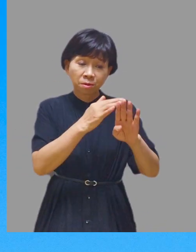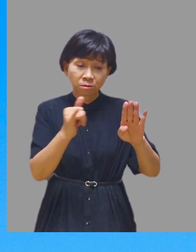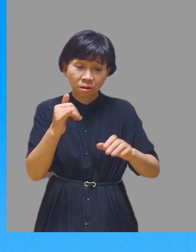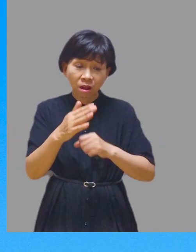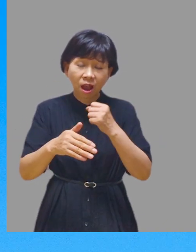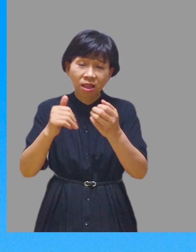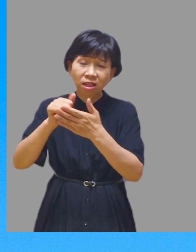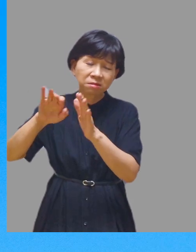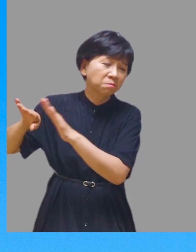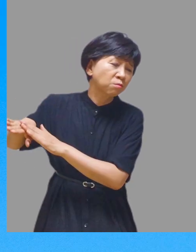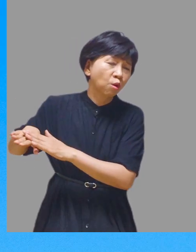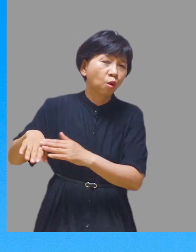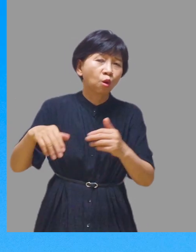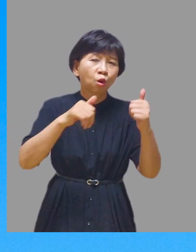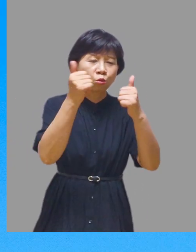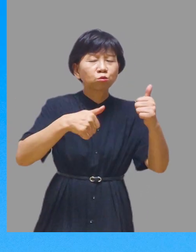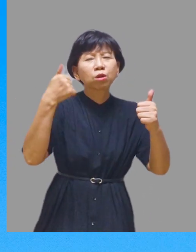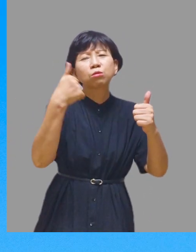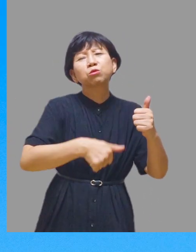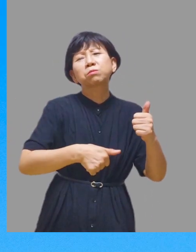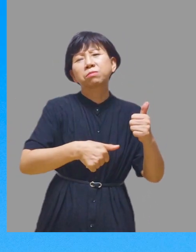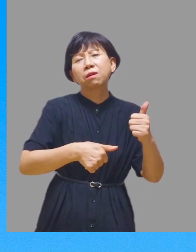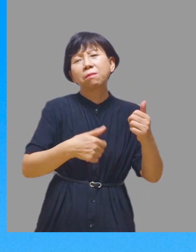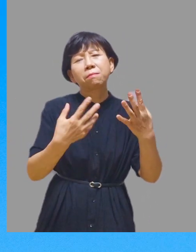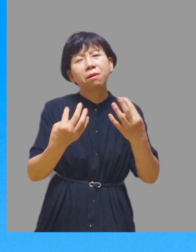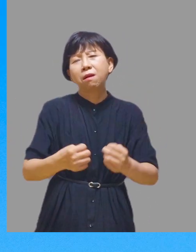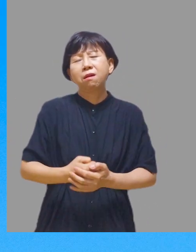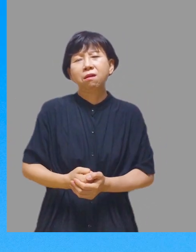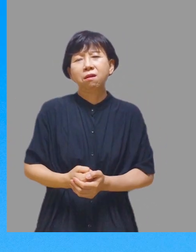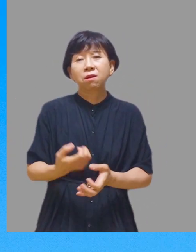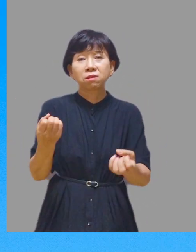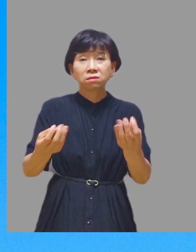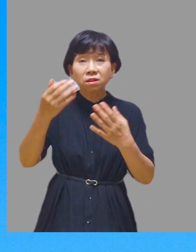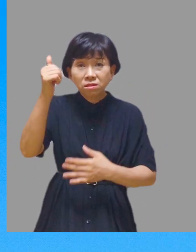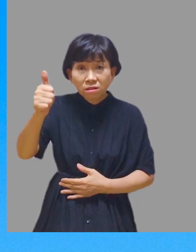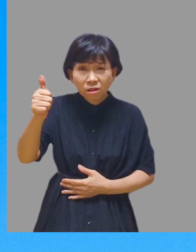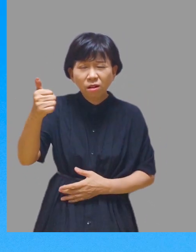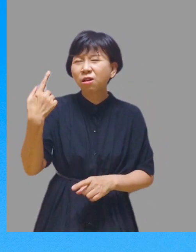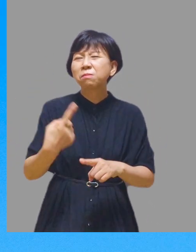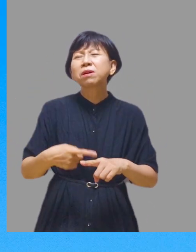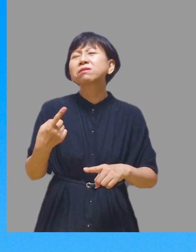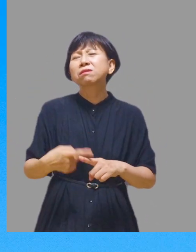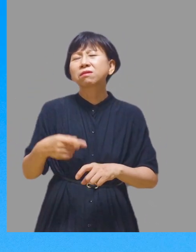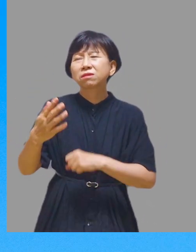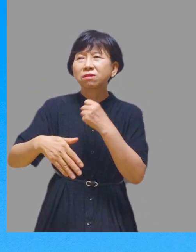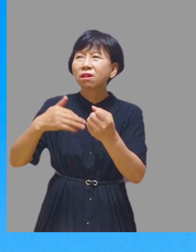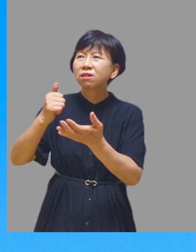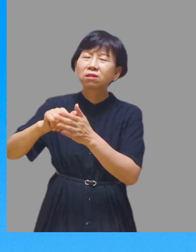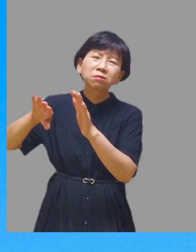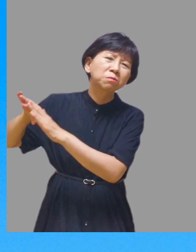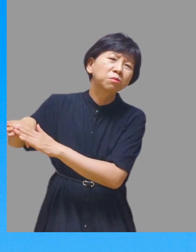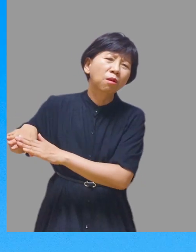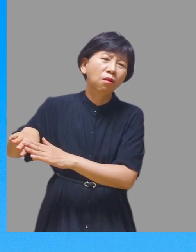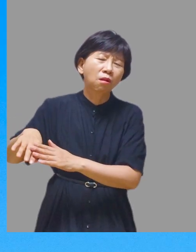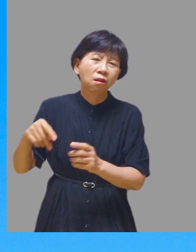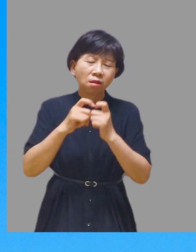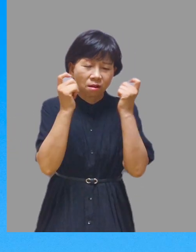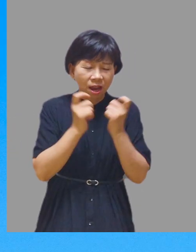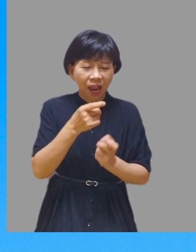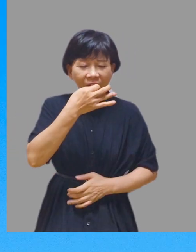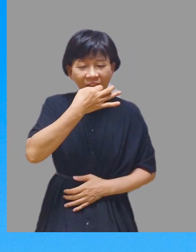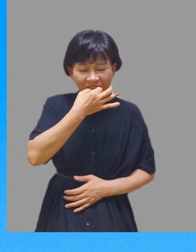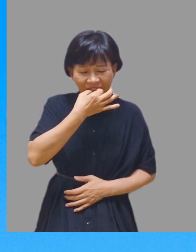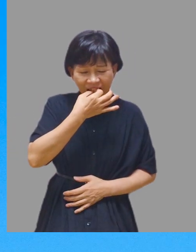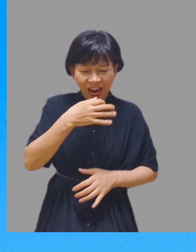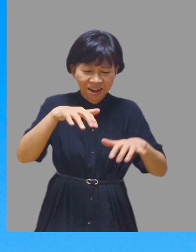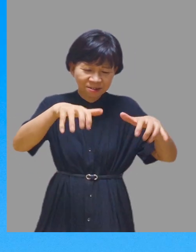하나님보다 우상을 더 가까이 했습니다. 심지어 제사장들조차도 하나님의 말씀을 무시하고 자기 유익을